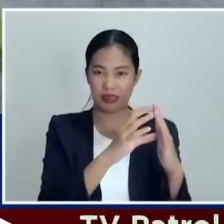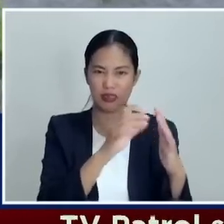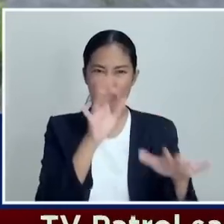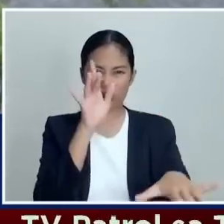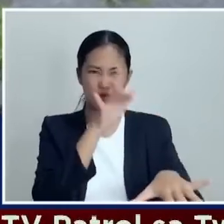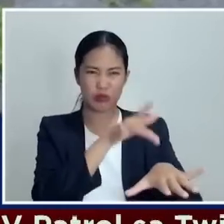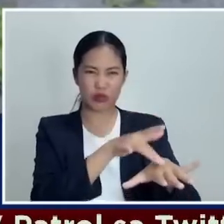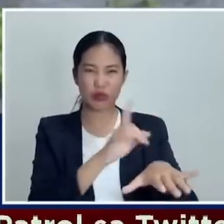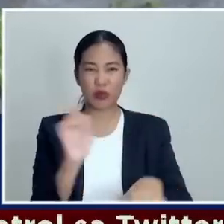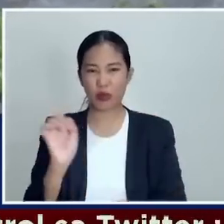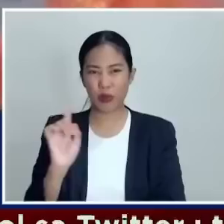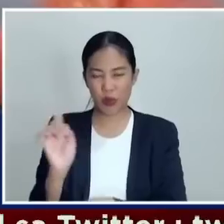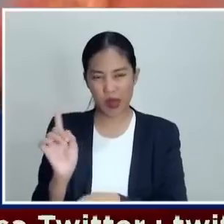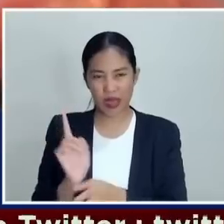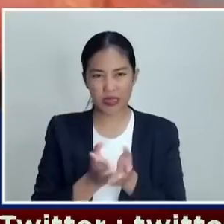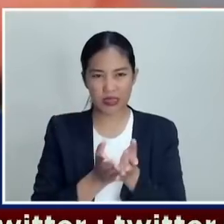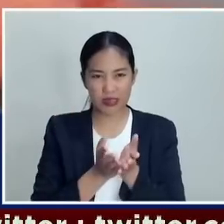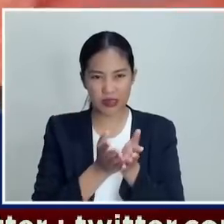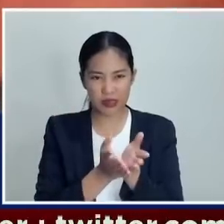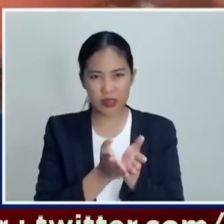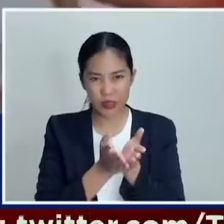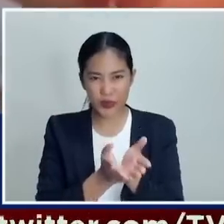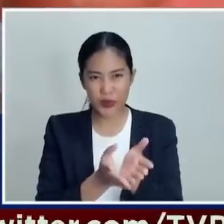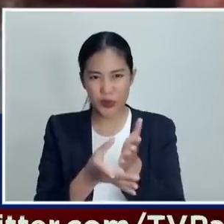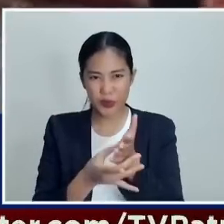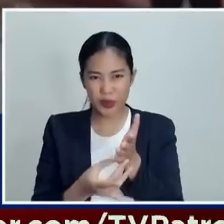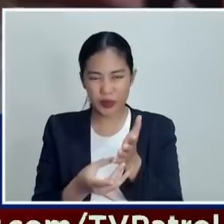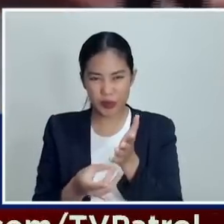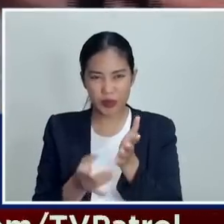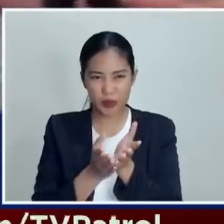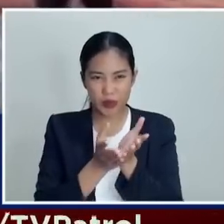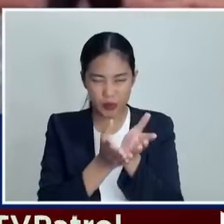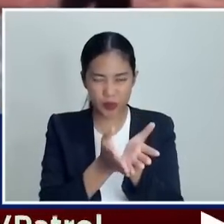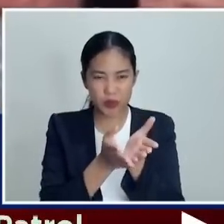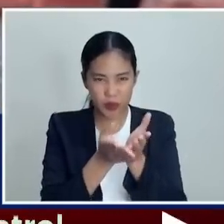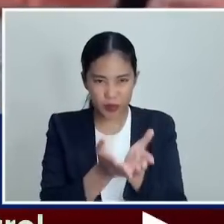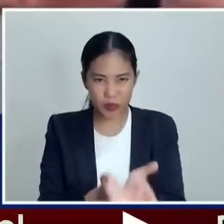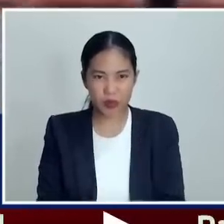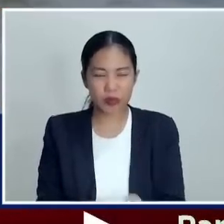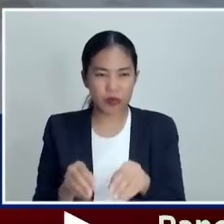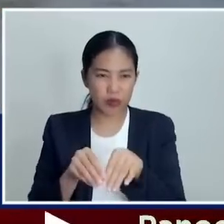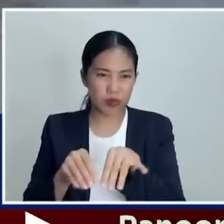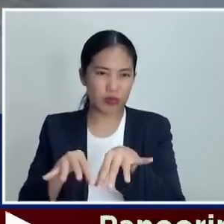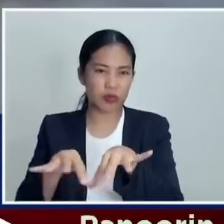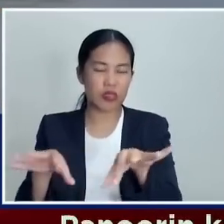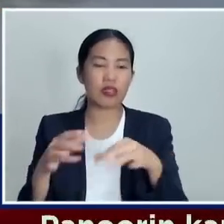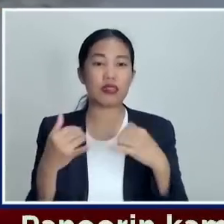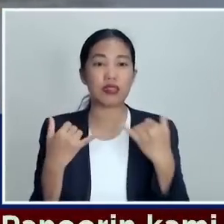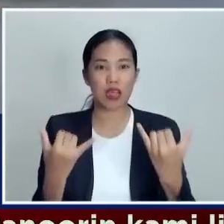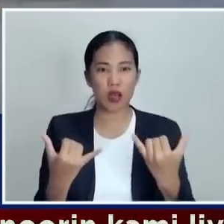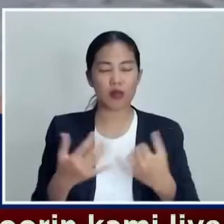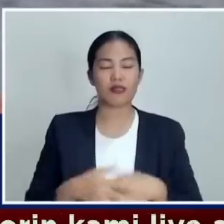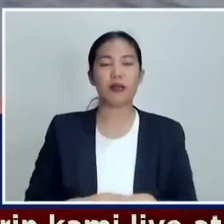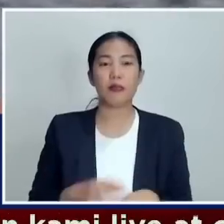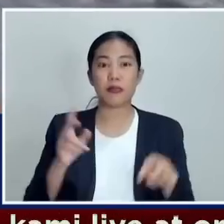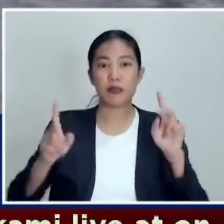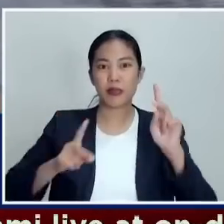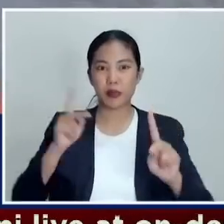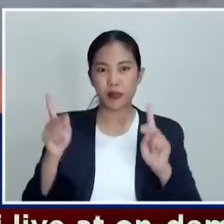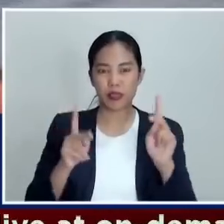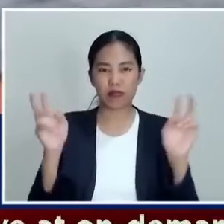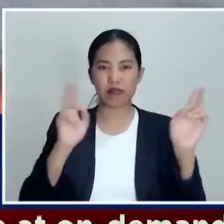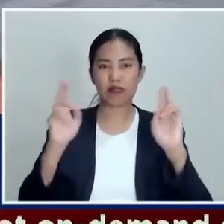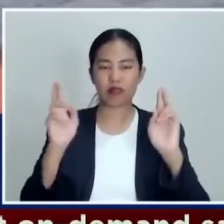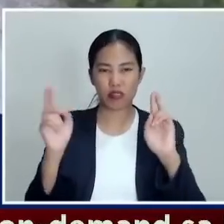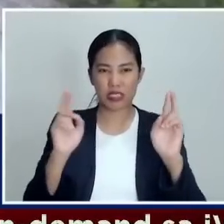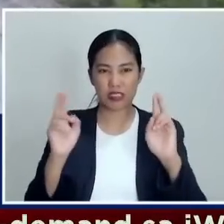na MT Princess Empress. Mabilis at tulong-tulong na naglatag ng improvised oil spill boom ang mga residente. Tumulong din